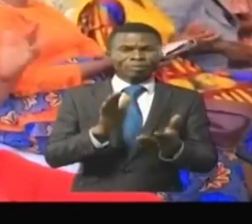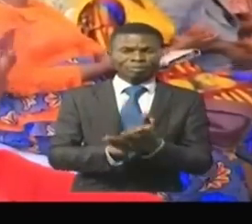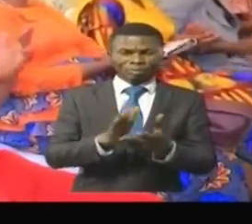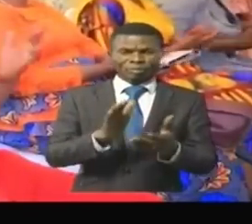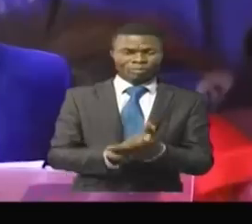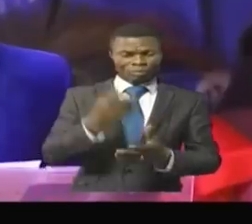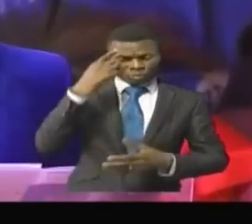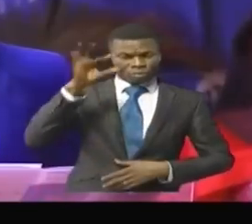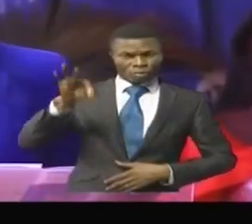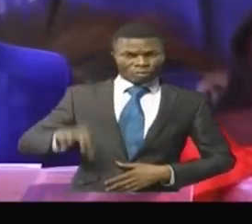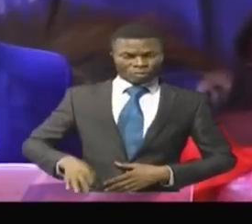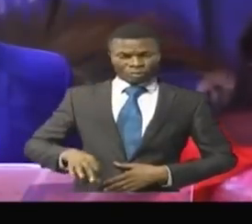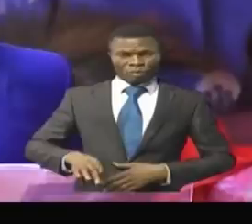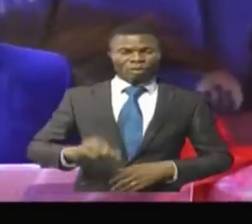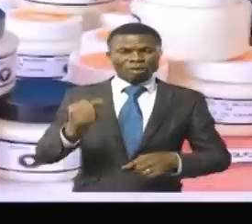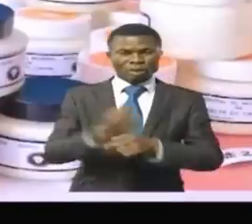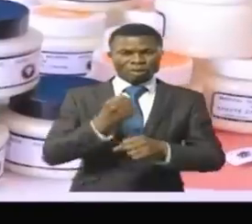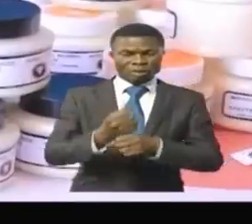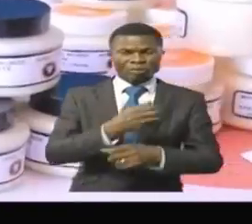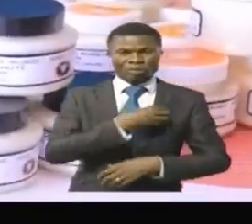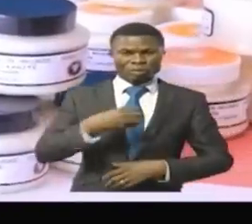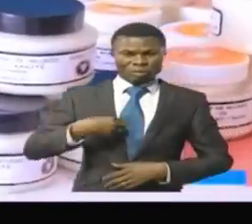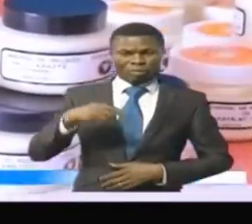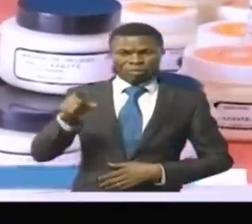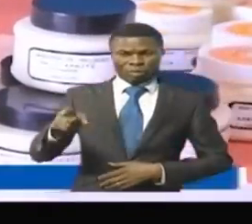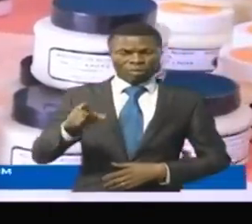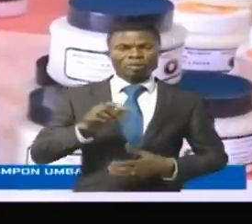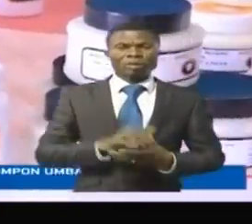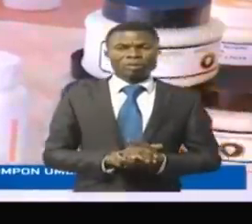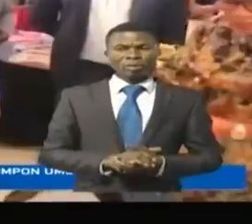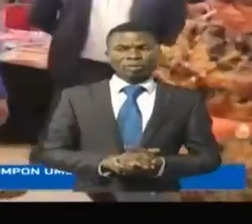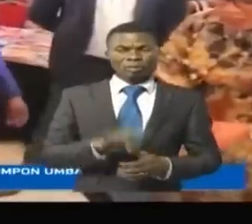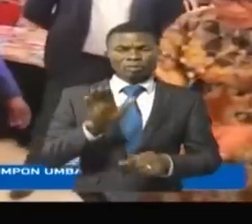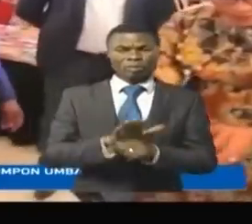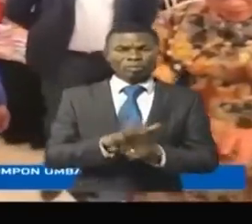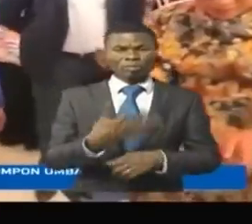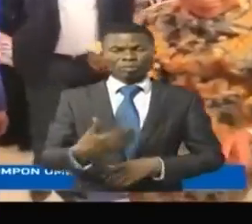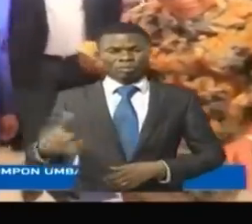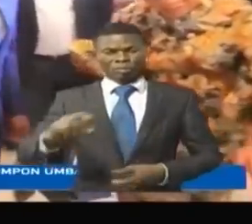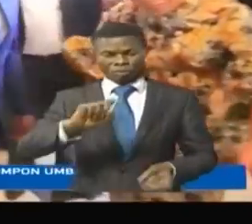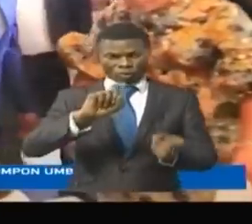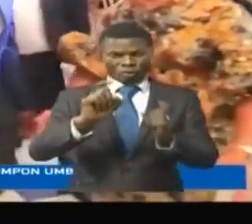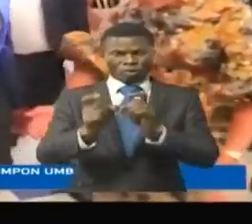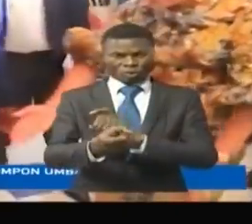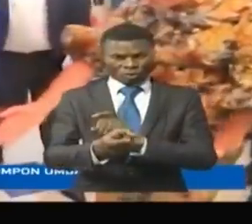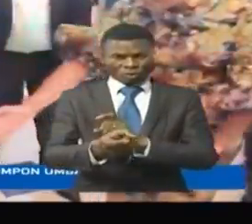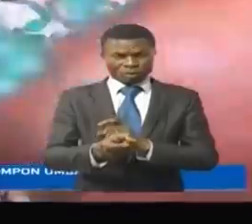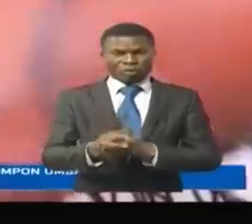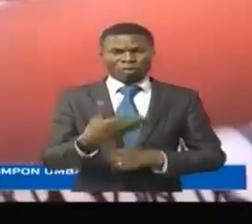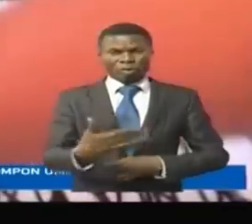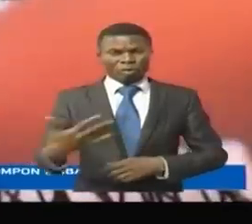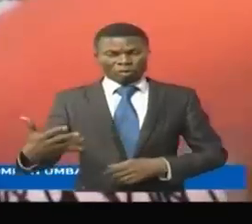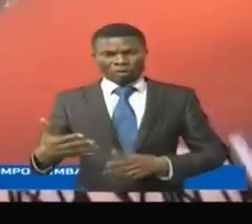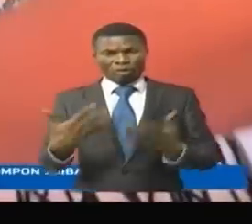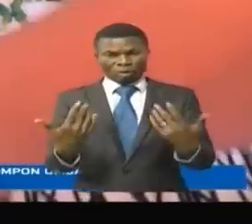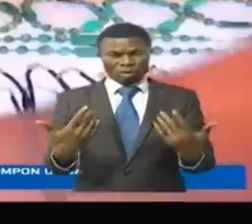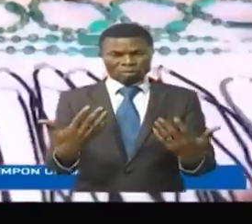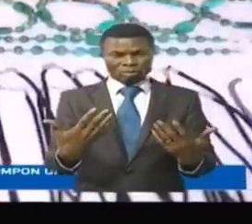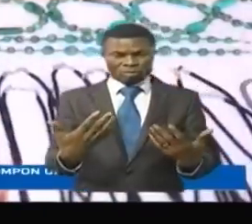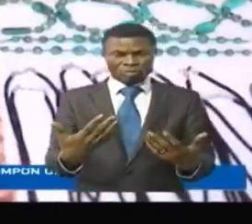au profit de l'entrepreneuriat féminin. Dans les stands, plusieurs produits de transformation, des œuvres faites à la main,